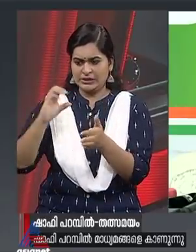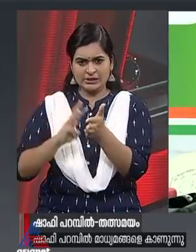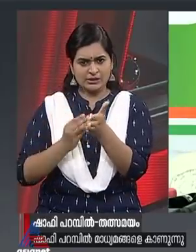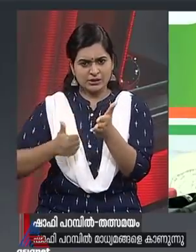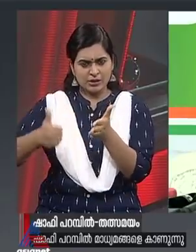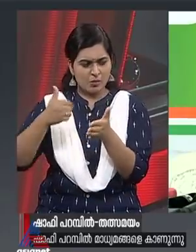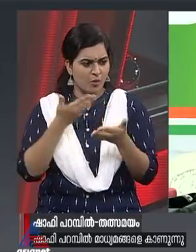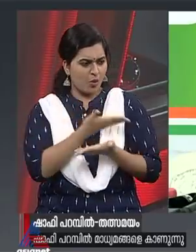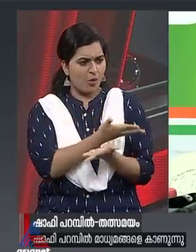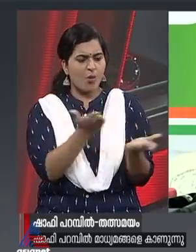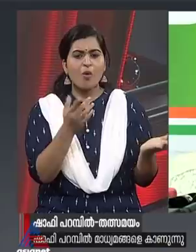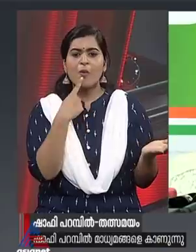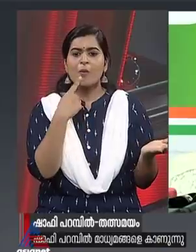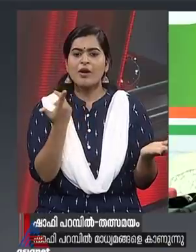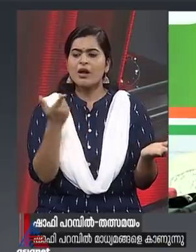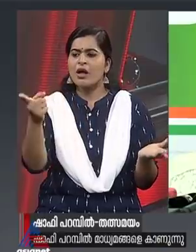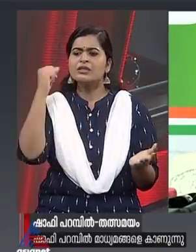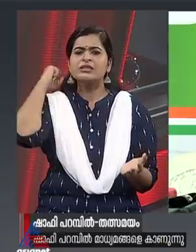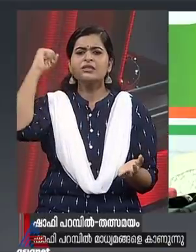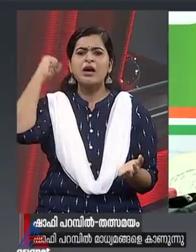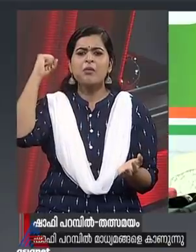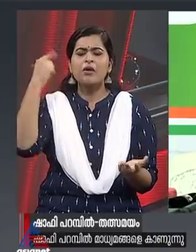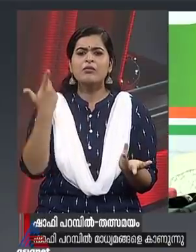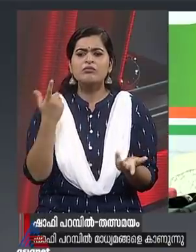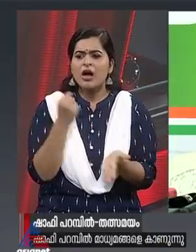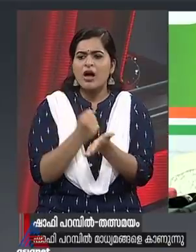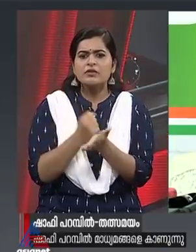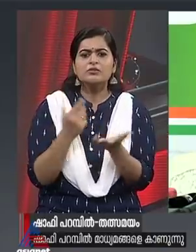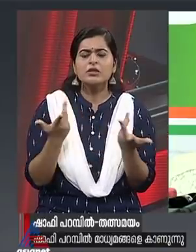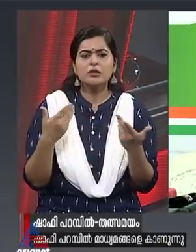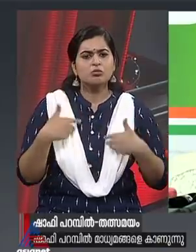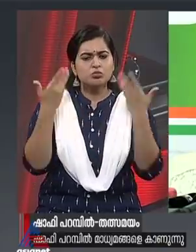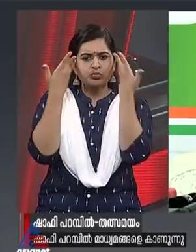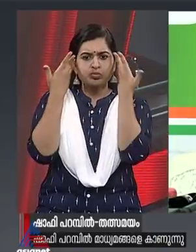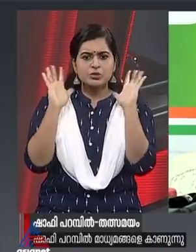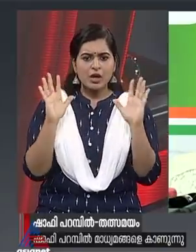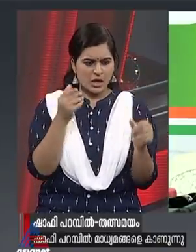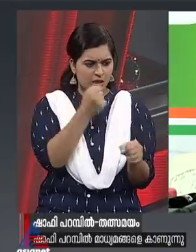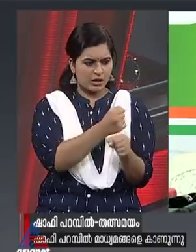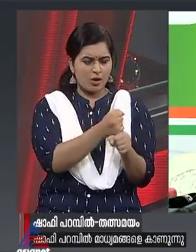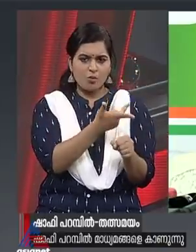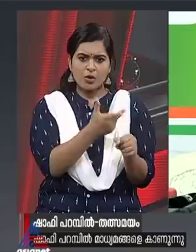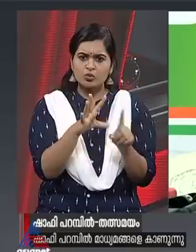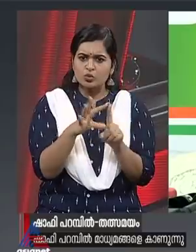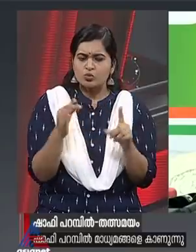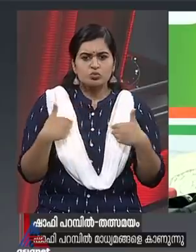സമരം ചെയ്യുന്നത് എന്തിനു വേണ്ടിയാണ് എന്നുപോലും അറിയില്ലെന്നും ഇനി സർക്കാരിനൊന്നും ചെയ്യാനില്ലായിരുന്നു എന്നുള്ള അവരുടെ വാദം,